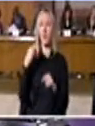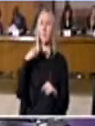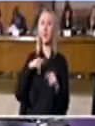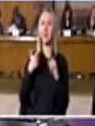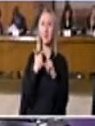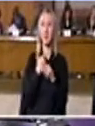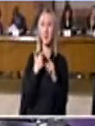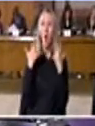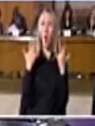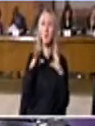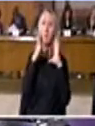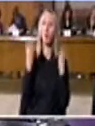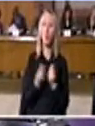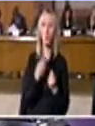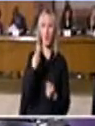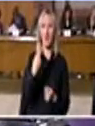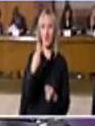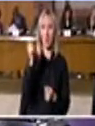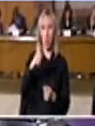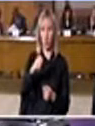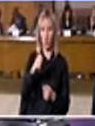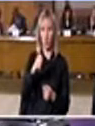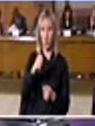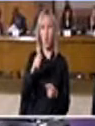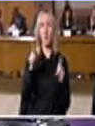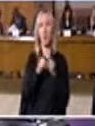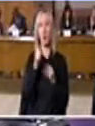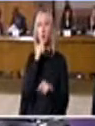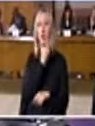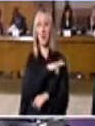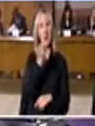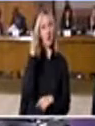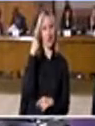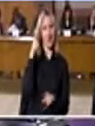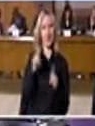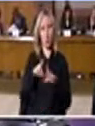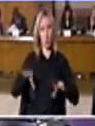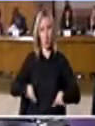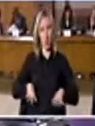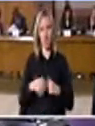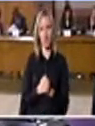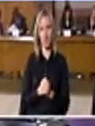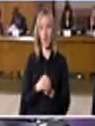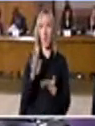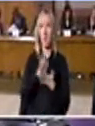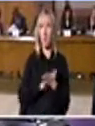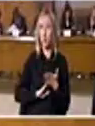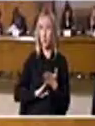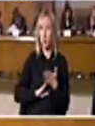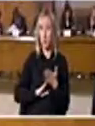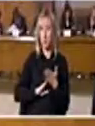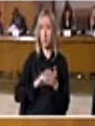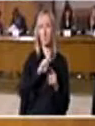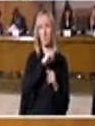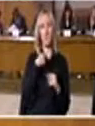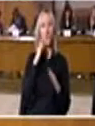predsjednici 8 od 20 odbora, kao i generalni sekretar. Očekujem i da će drugi državni